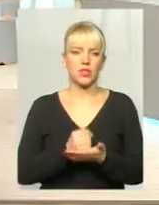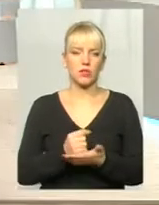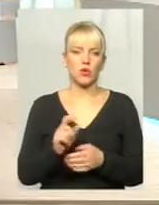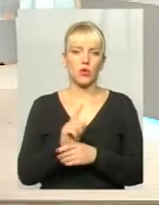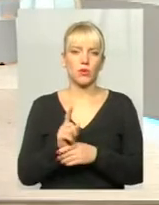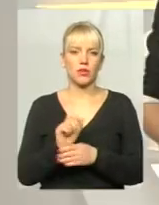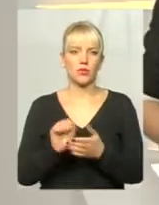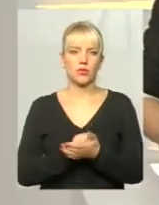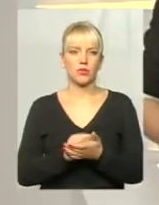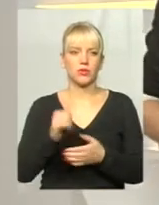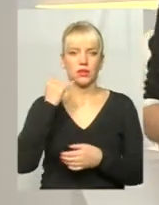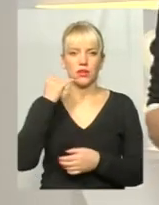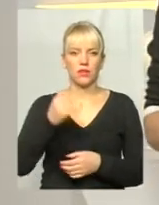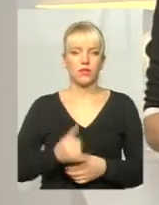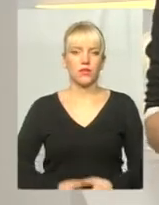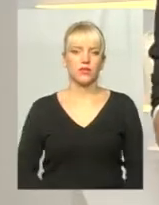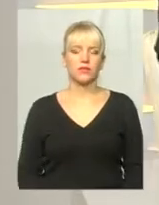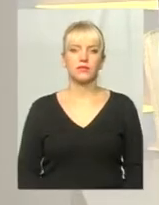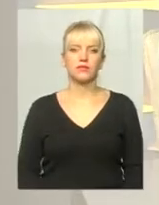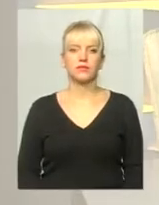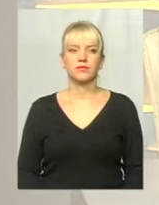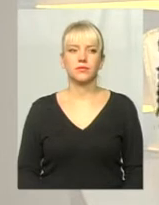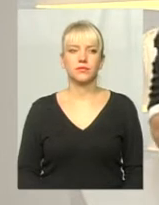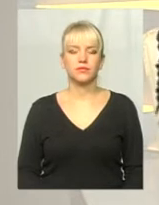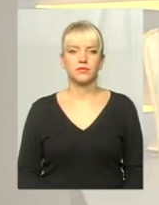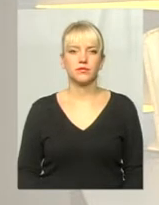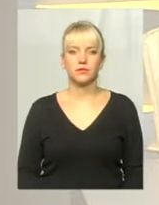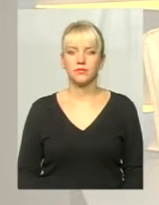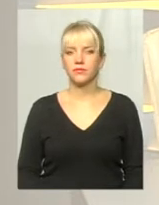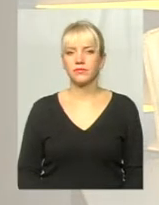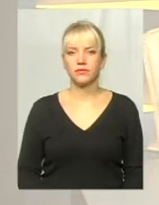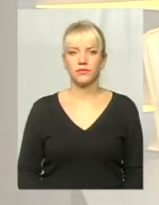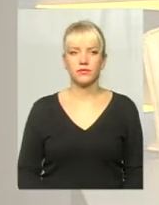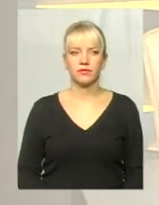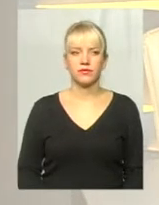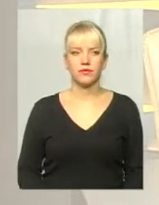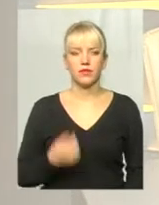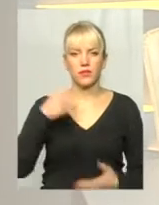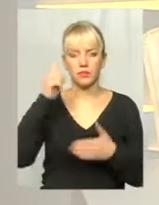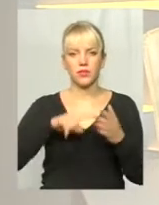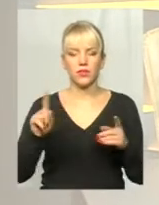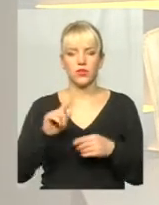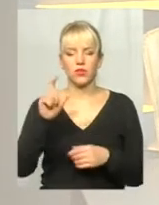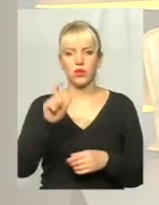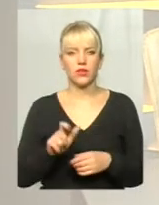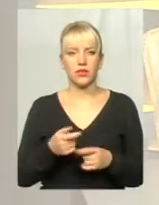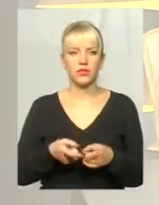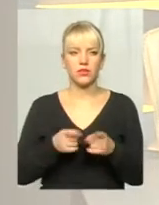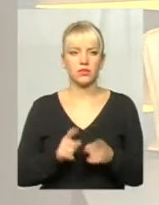і маємо перший телефонний дзвінок. Леонід Михайлович, перерву вас. Я сподіваюся, що глядач